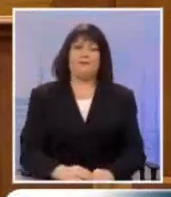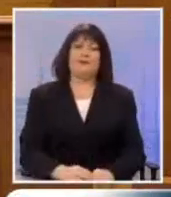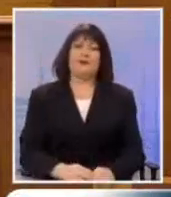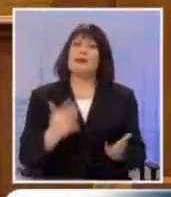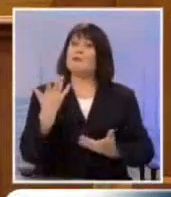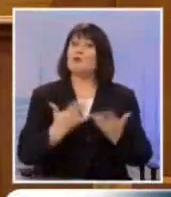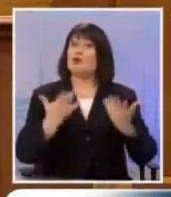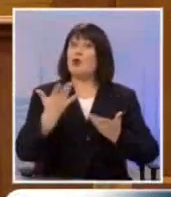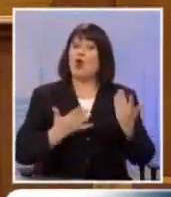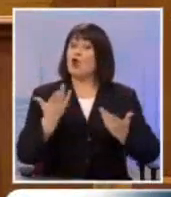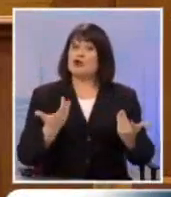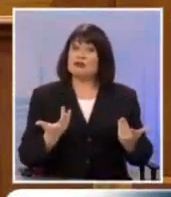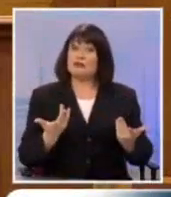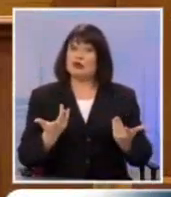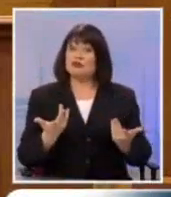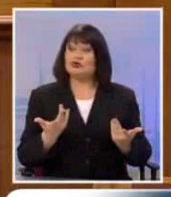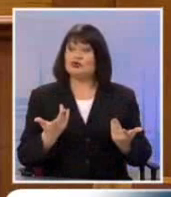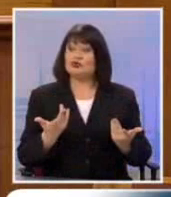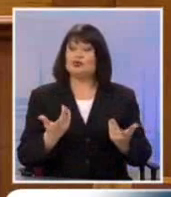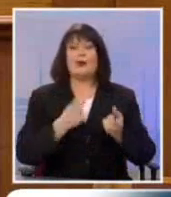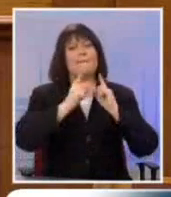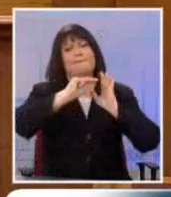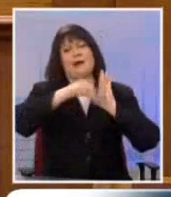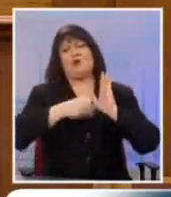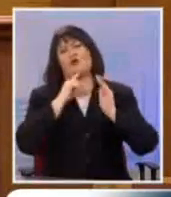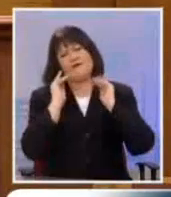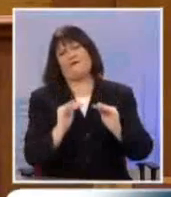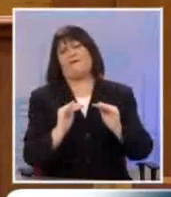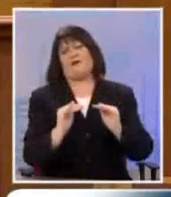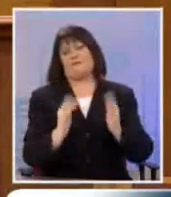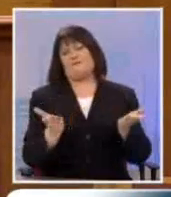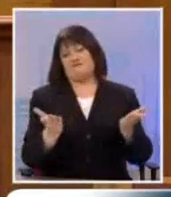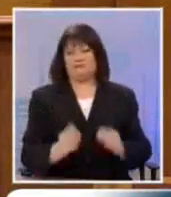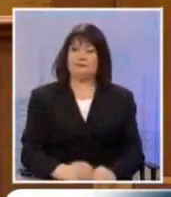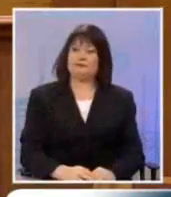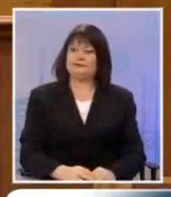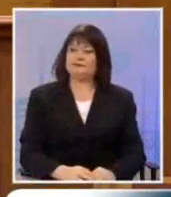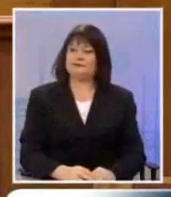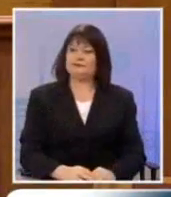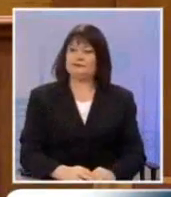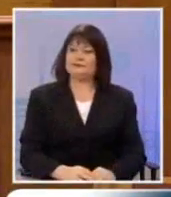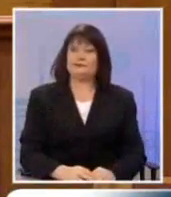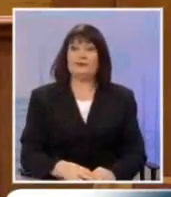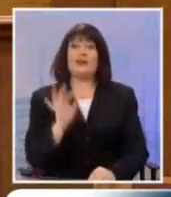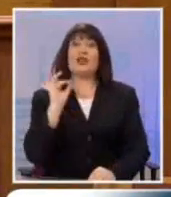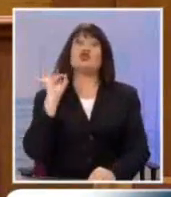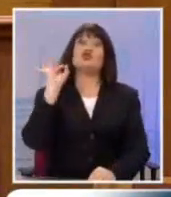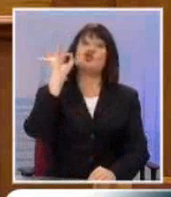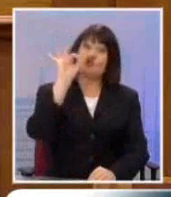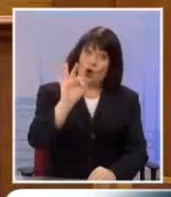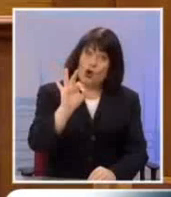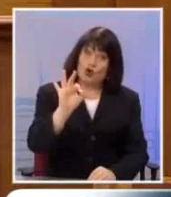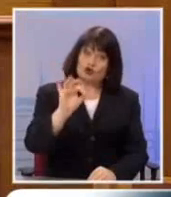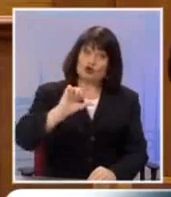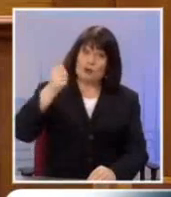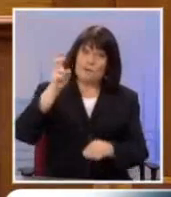προϋπολογισμός είναι ένας εντελώς μνημονιακός προϋπολογισμός. Ακόμα και ο στόχος για το